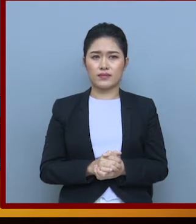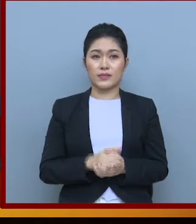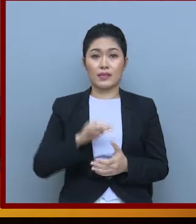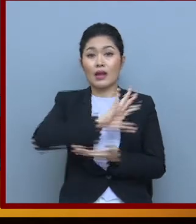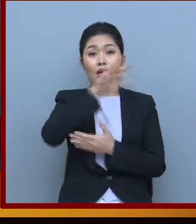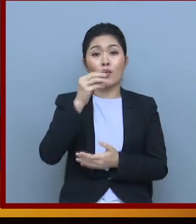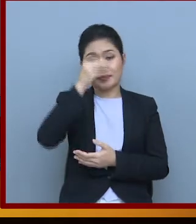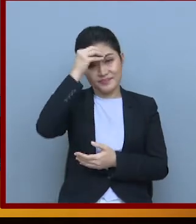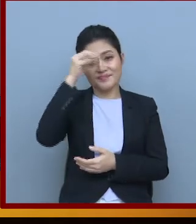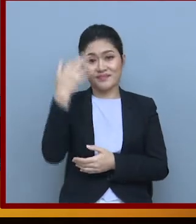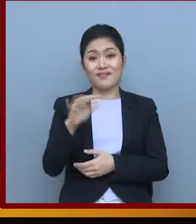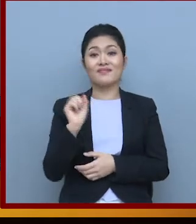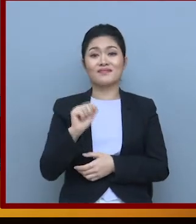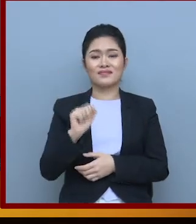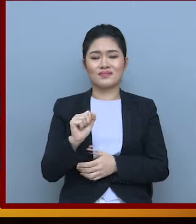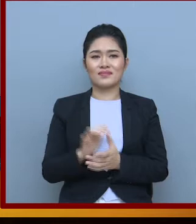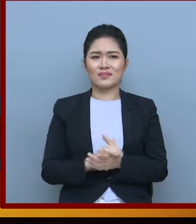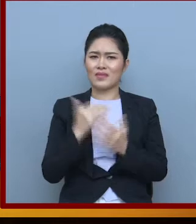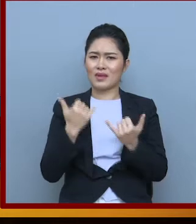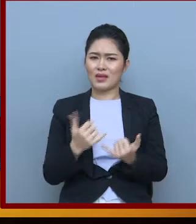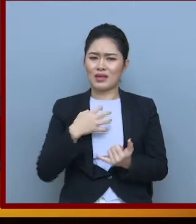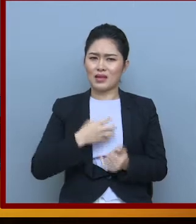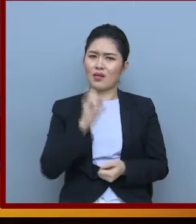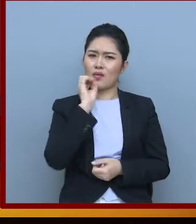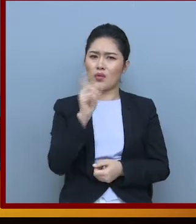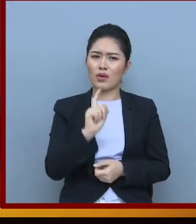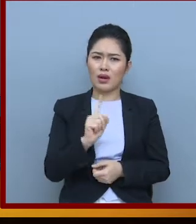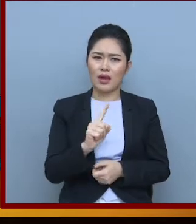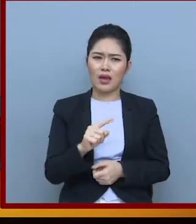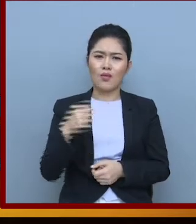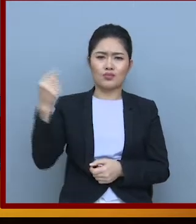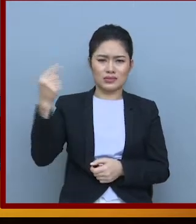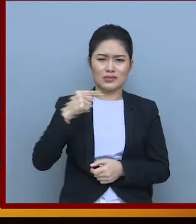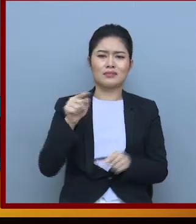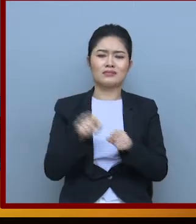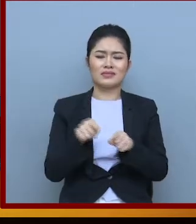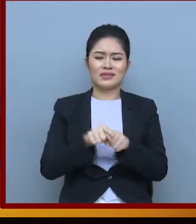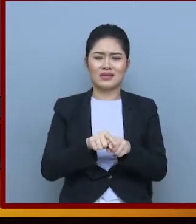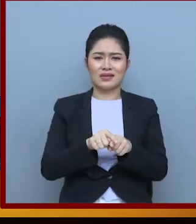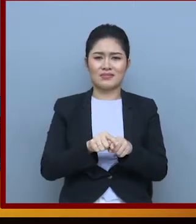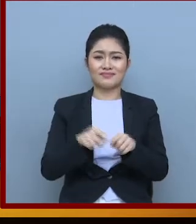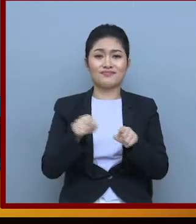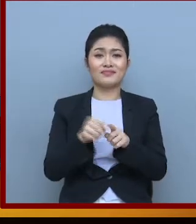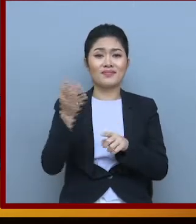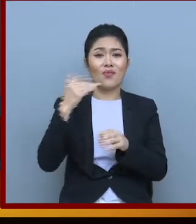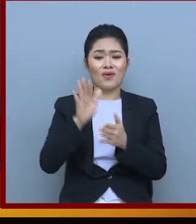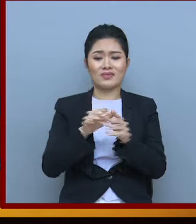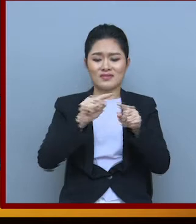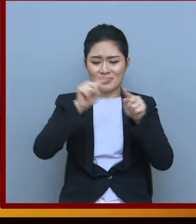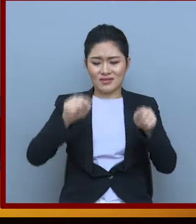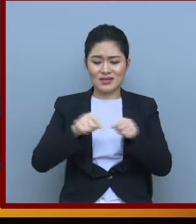นี่เราได้เรียนมาแล้วนะครับก็คือผมจะบอกว่ามันใช้คำสั่งเหมือนกันเลยนะครับกับตัว Arduino นะครับแล้ว